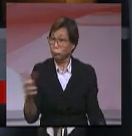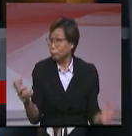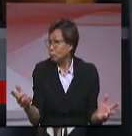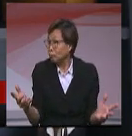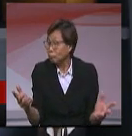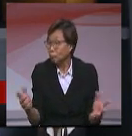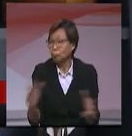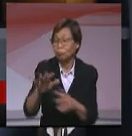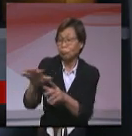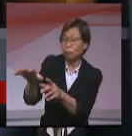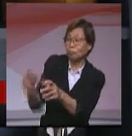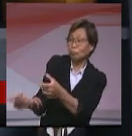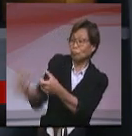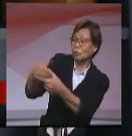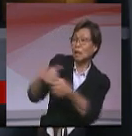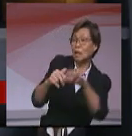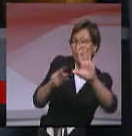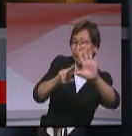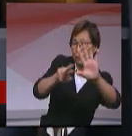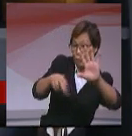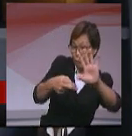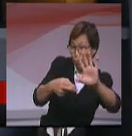melibatkan seramai